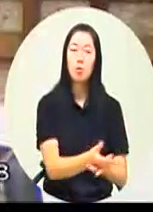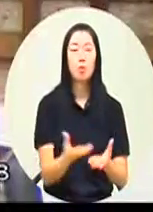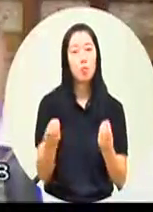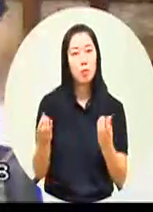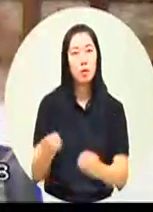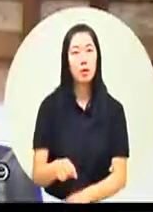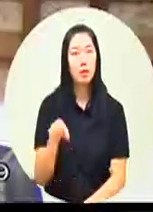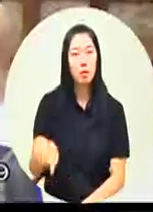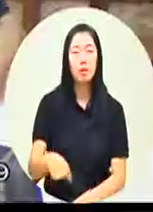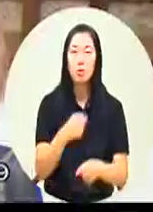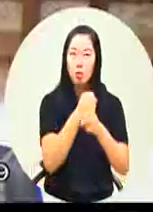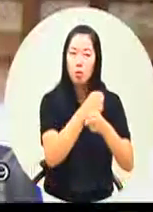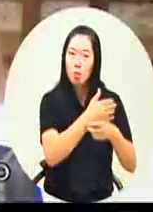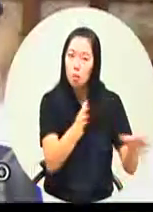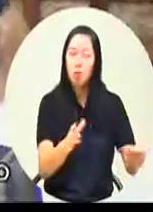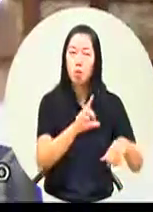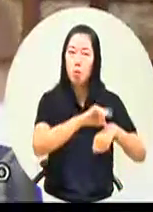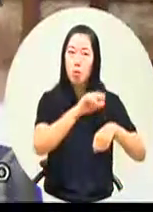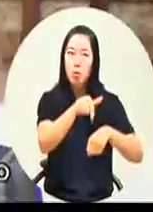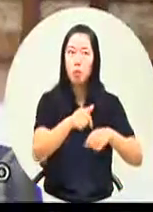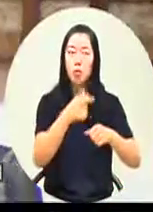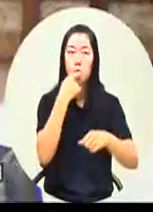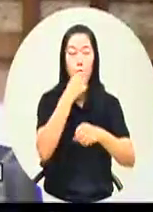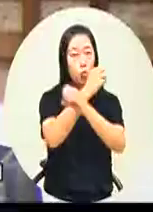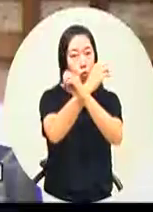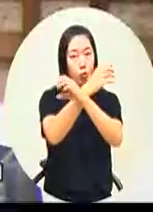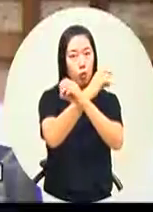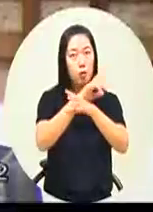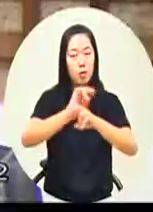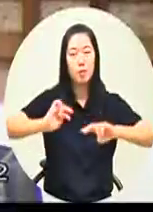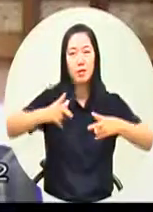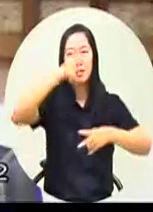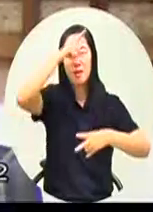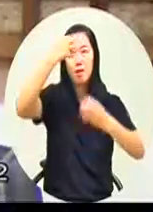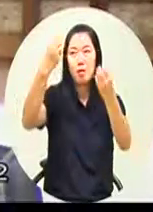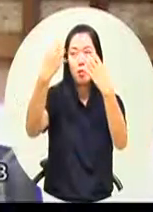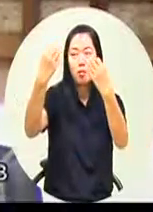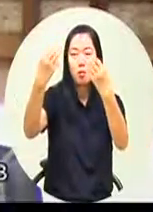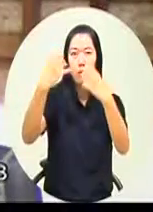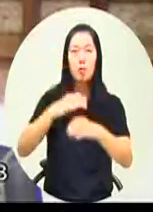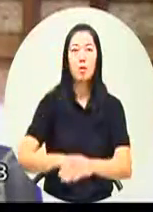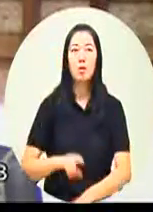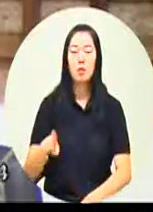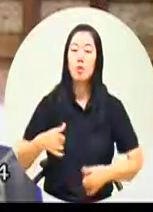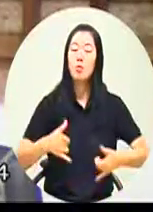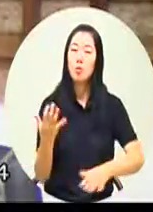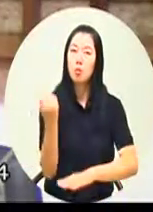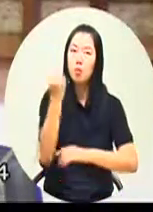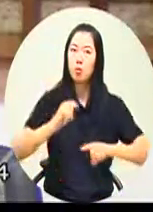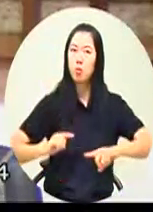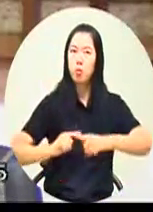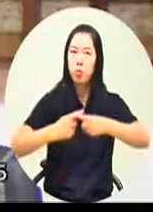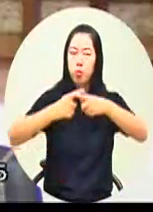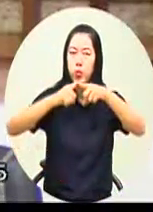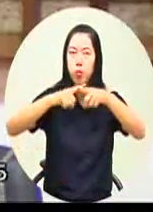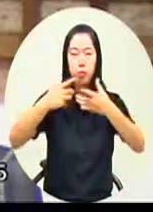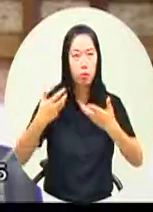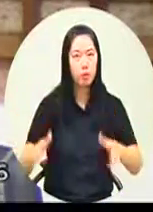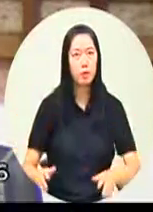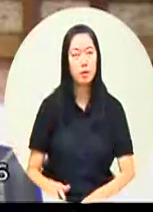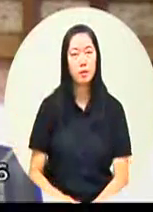班的时间你刚好把你的红绿灯给调为闪黄灯，那有很多路权的争议啦，路权的争议跟纠